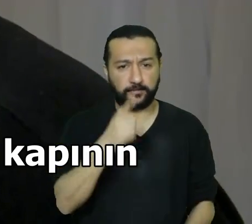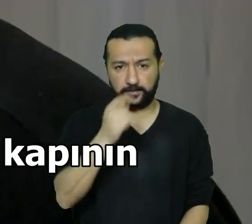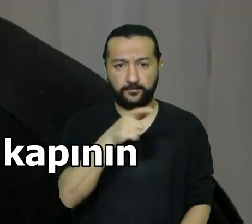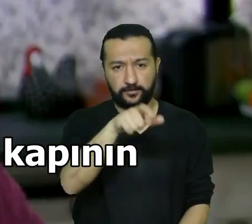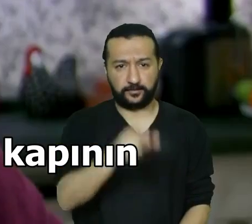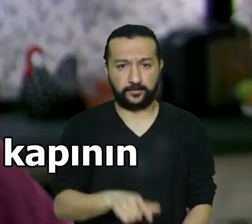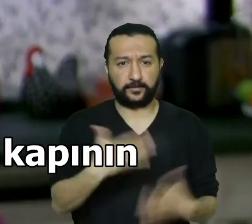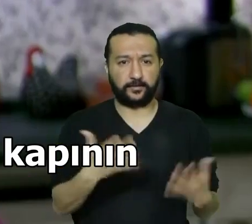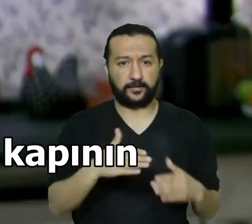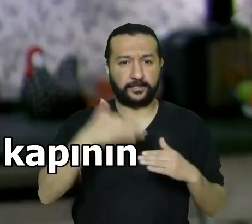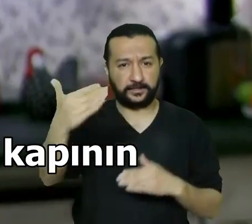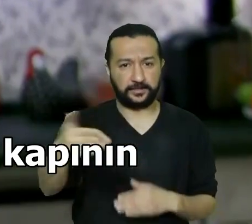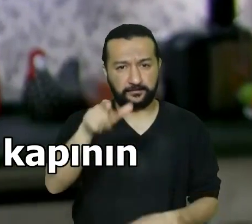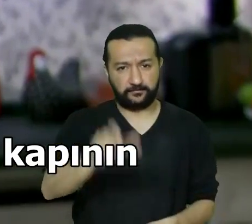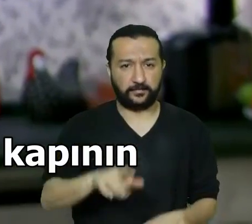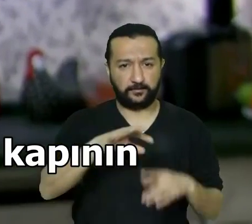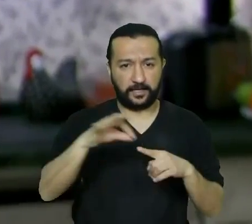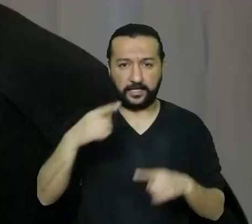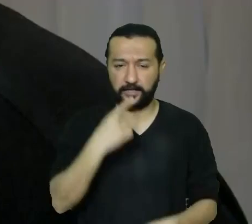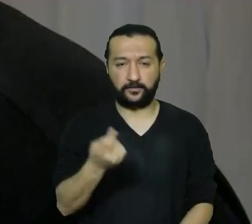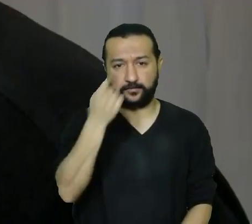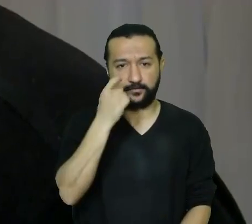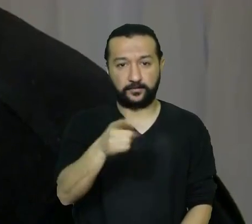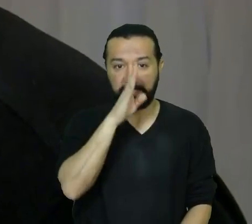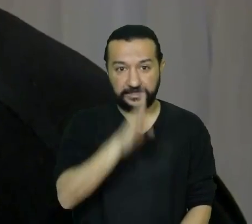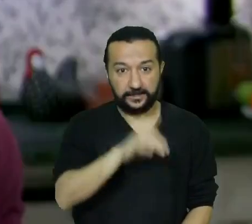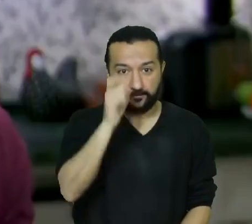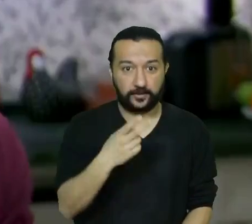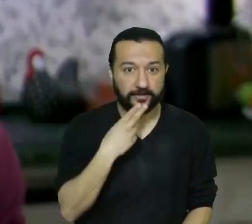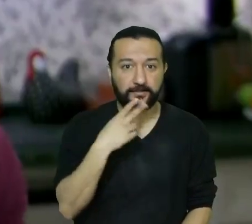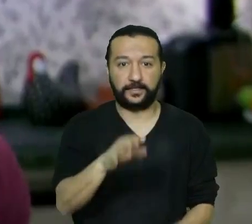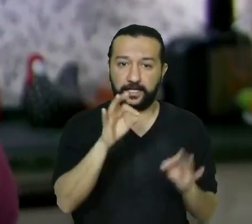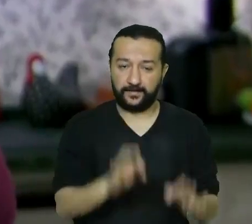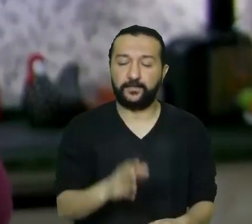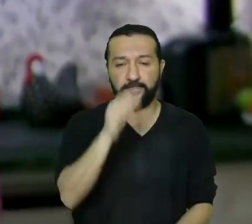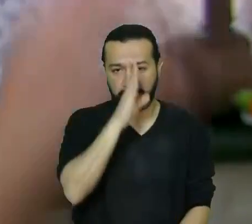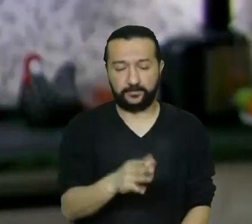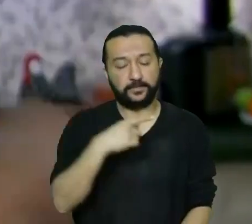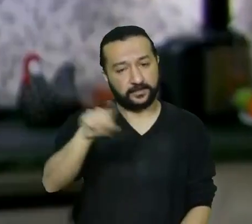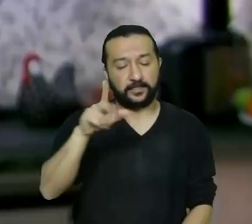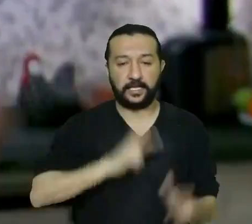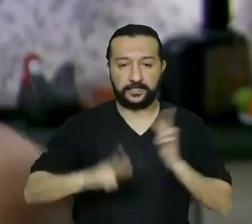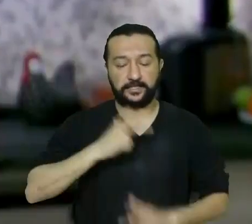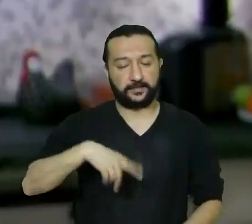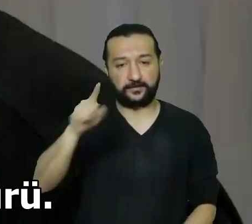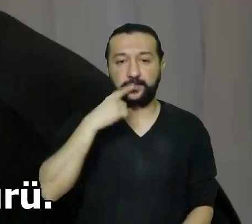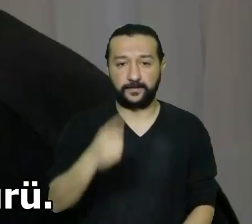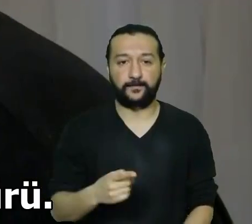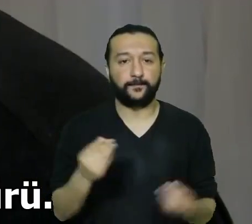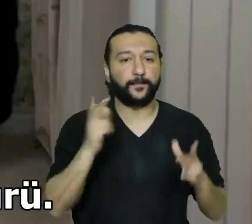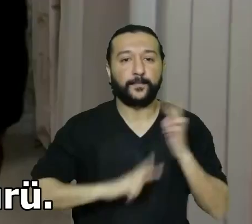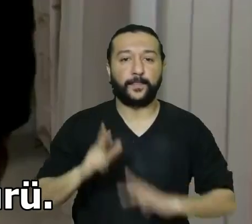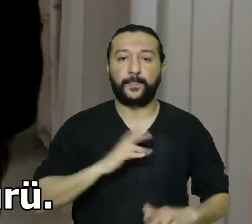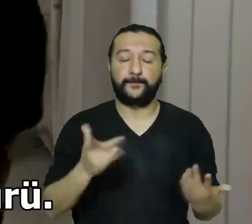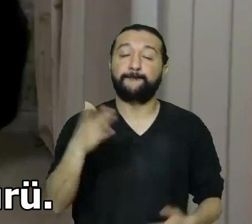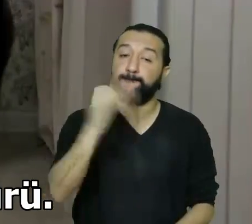ya, öyle mandallar, dış kapının dış mandalı falan ya. Ciddi mi diyorsun kız? He, gayet ciddiyim. Hadi kalk, kalk yürü hazırlan, hadi. Ne